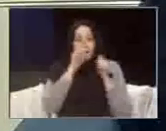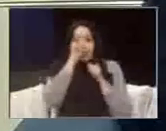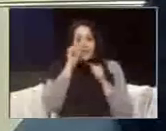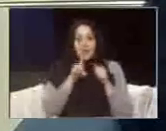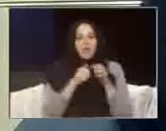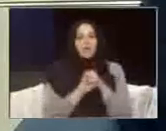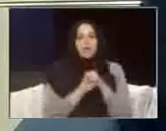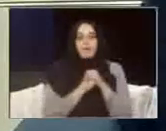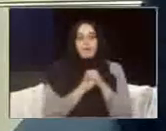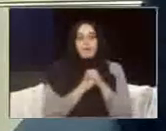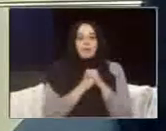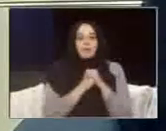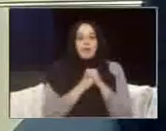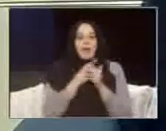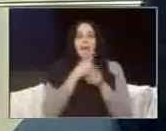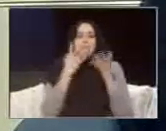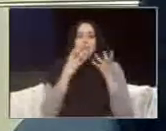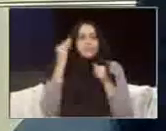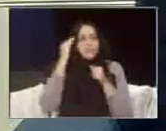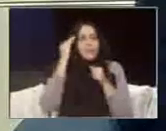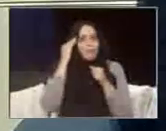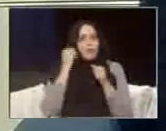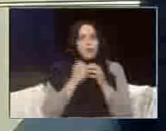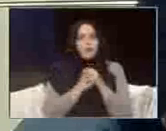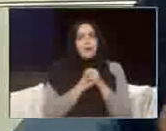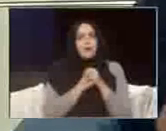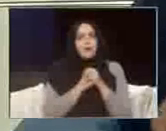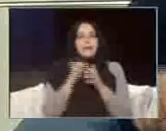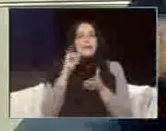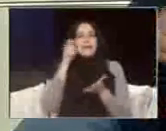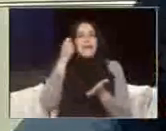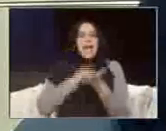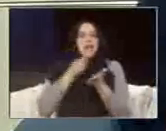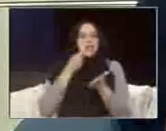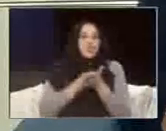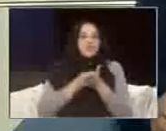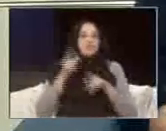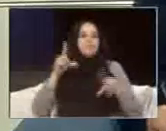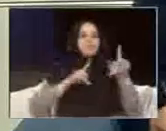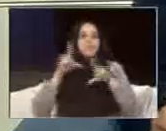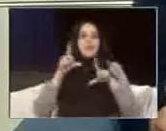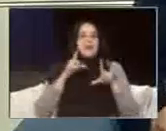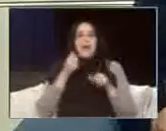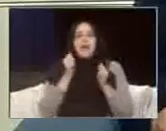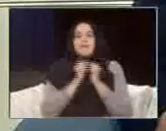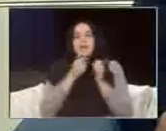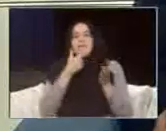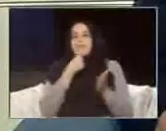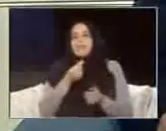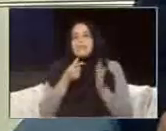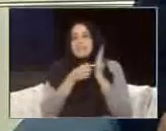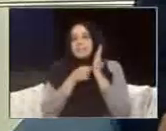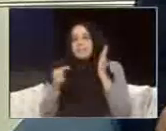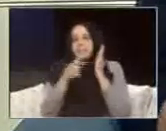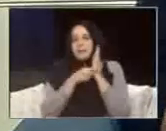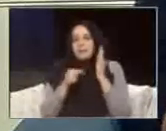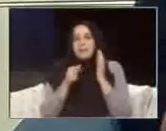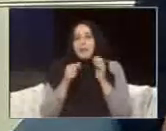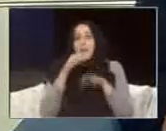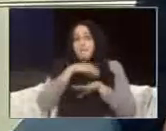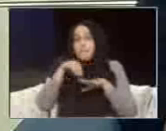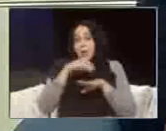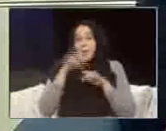تفضلي. حبيت نعرف اللي نشروا طوموبيلات باغ فاسيليتي في بنك إسلامي. نعم. اسكو هذه